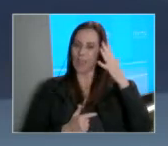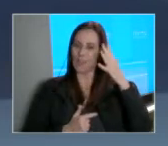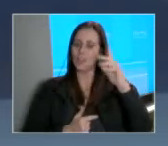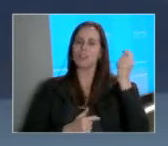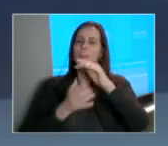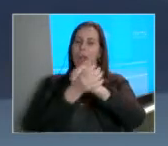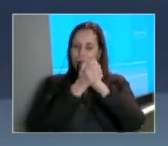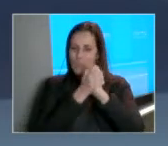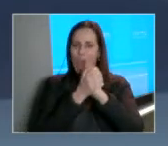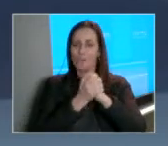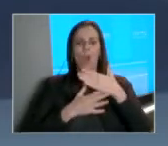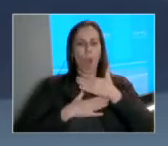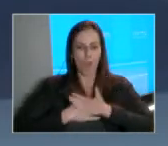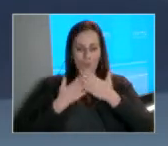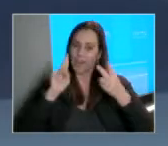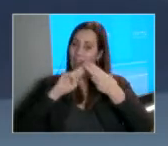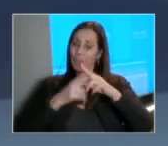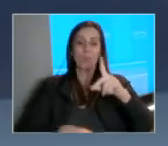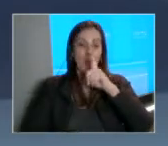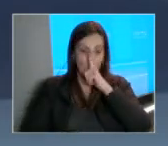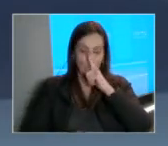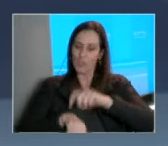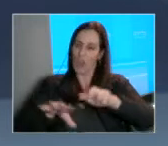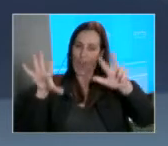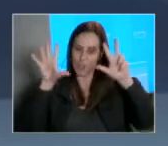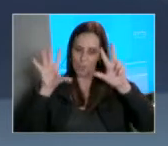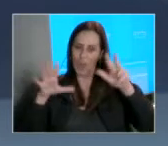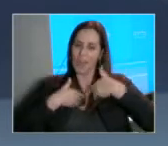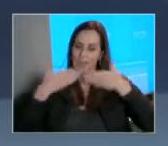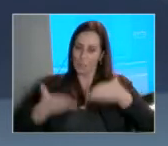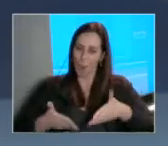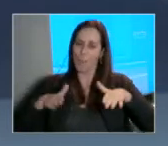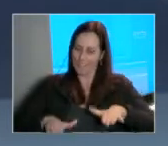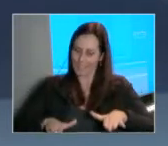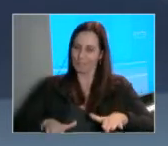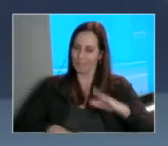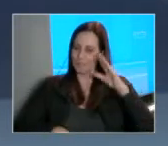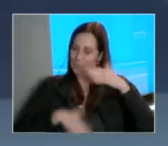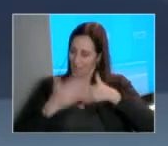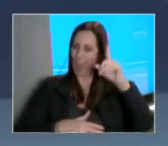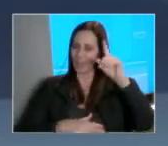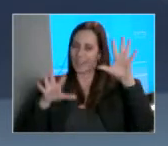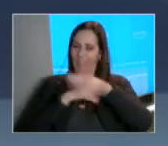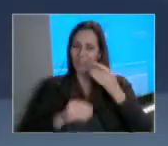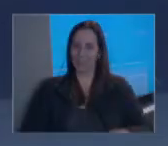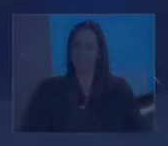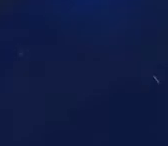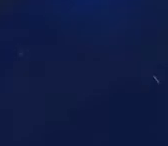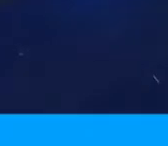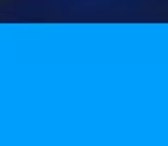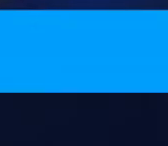חמישי, שבת שלום לכולכם, אוהבים אתכם, נתראה ביום ראשון, 20:00, אני פה על הכיסא, יהיה בלגן. לילה טוב.